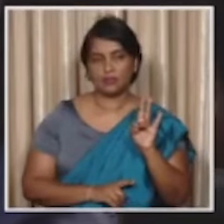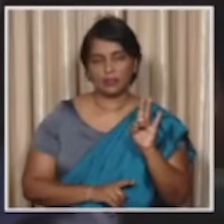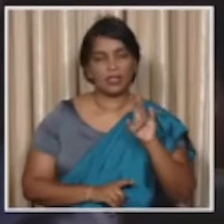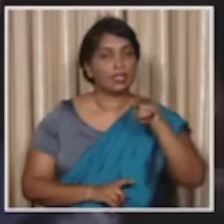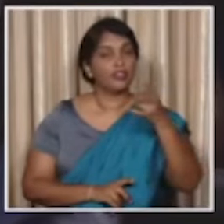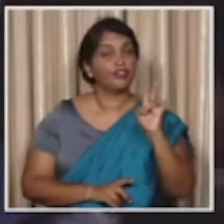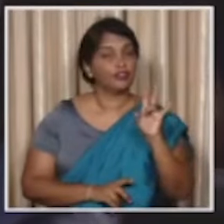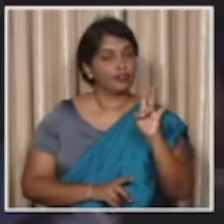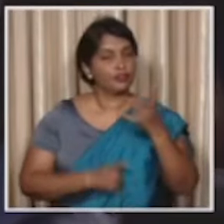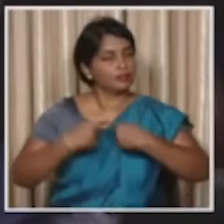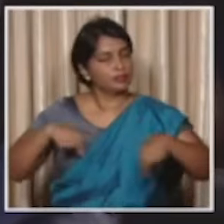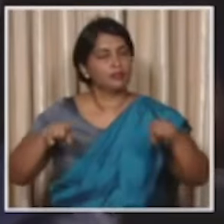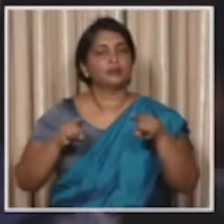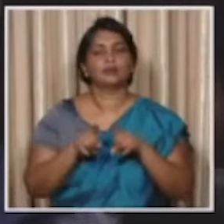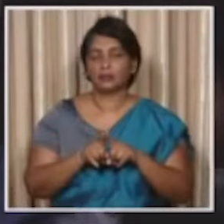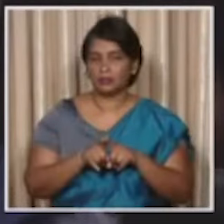225ටම